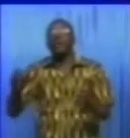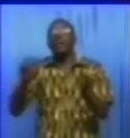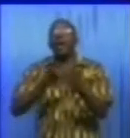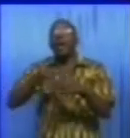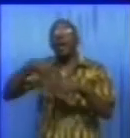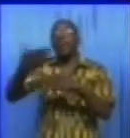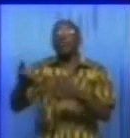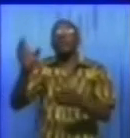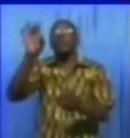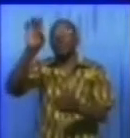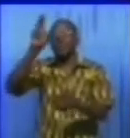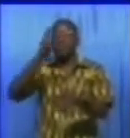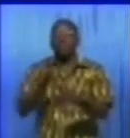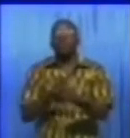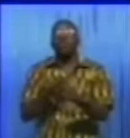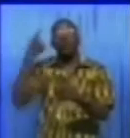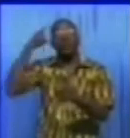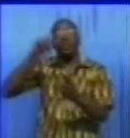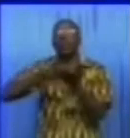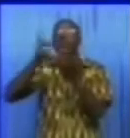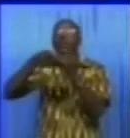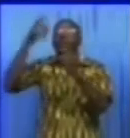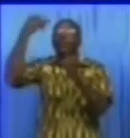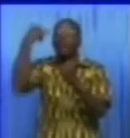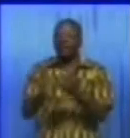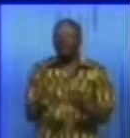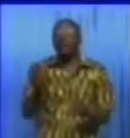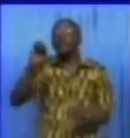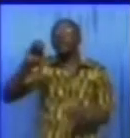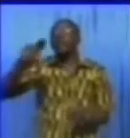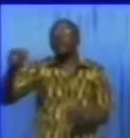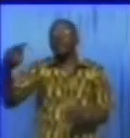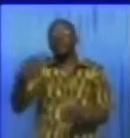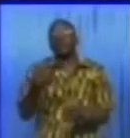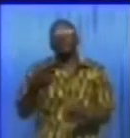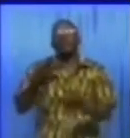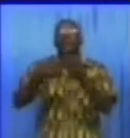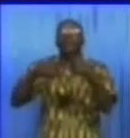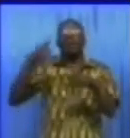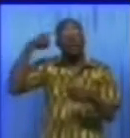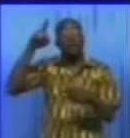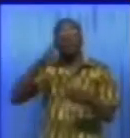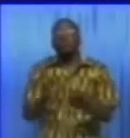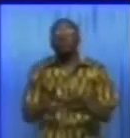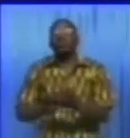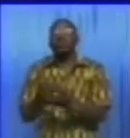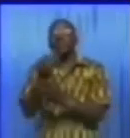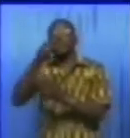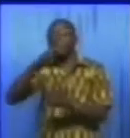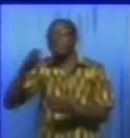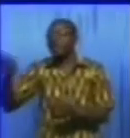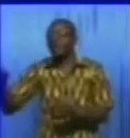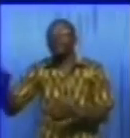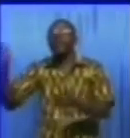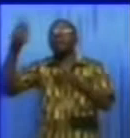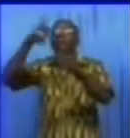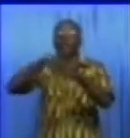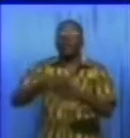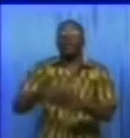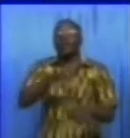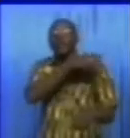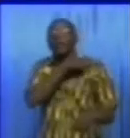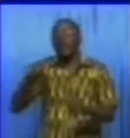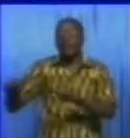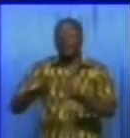8 mois de mise en œuvre, le projet est à son terme et les ONG Welthunger Hilfe, Hunger Project Burkina et leurs partenaires ainsi que